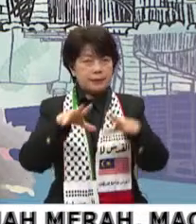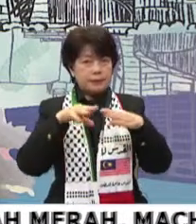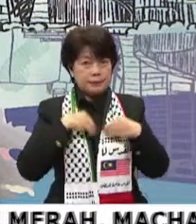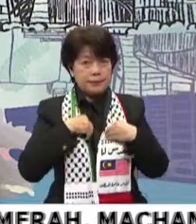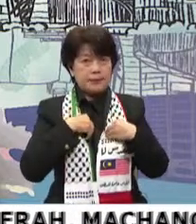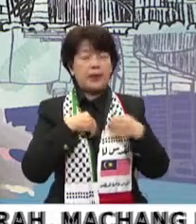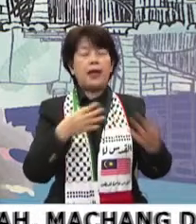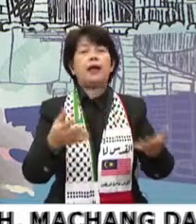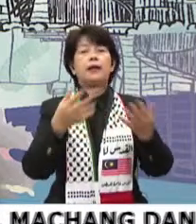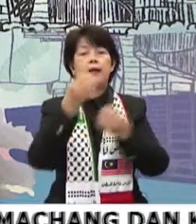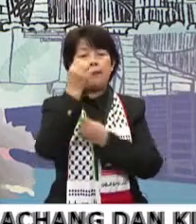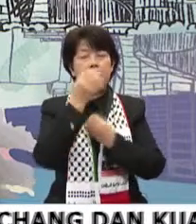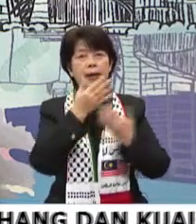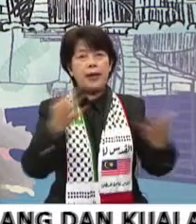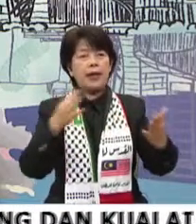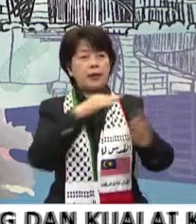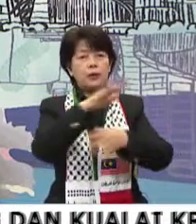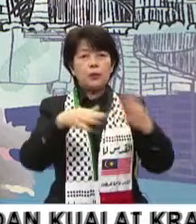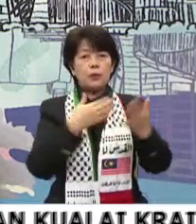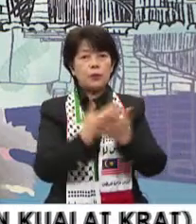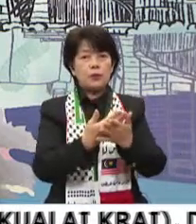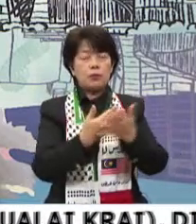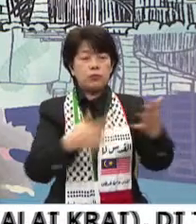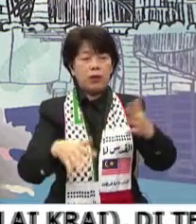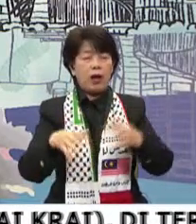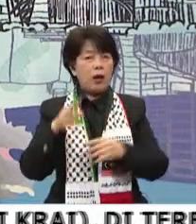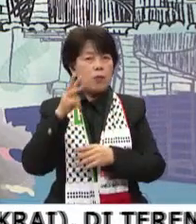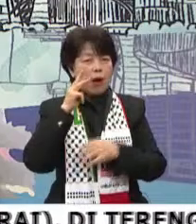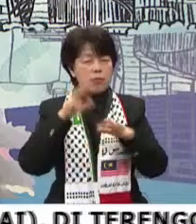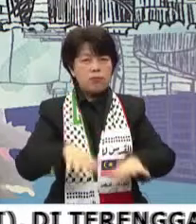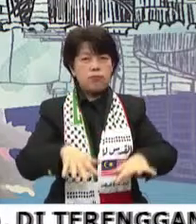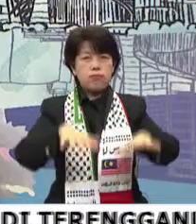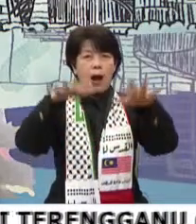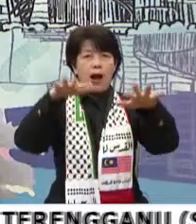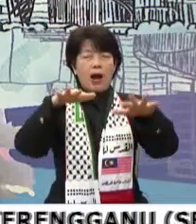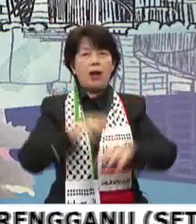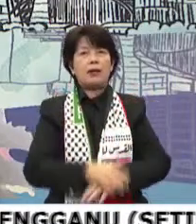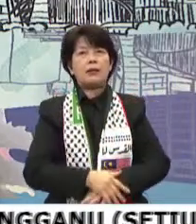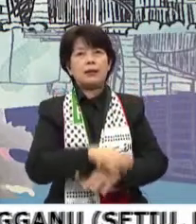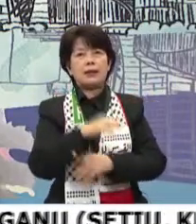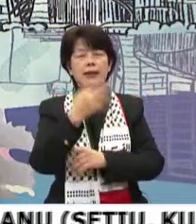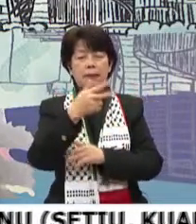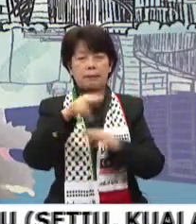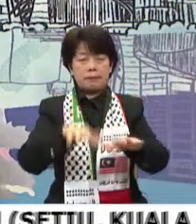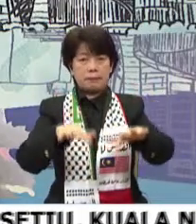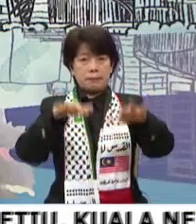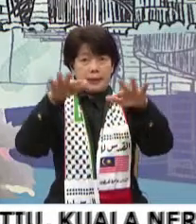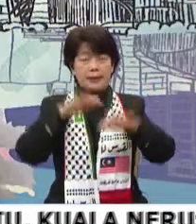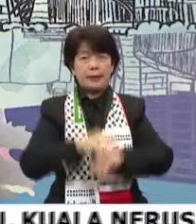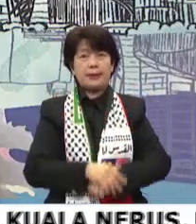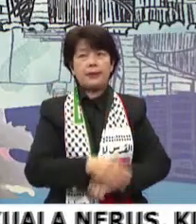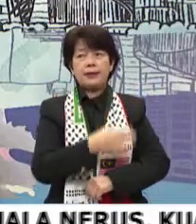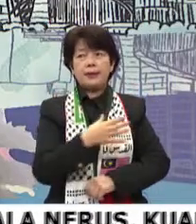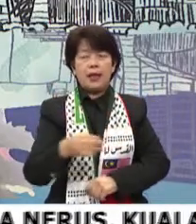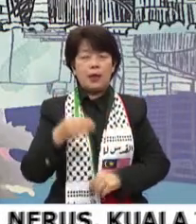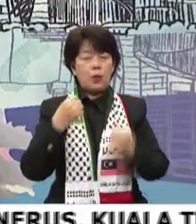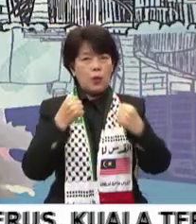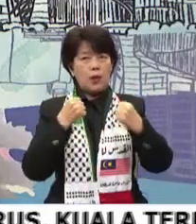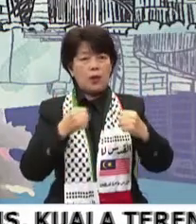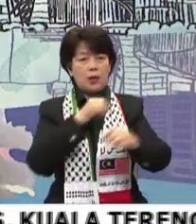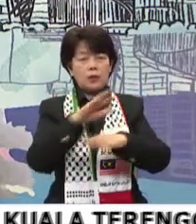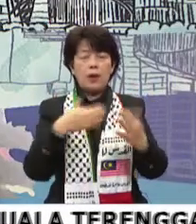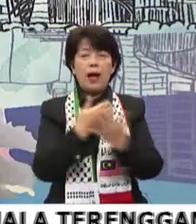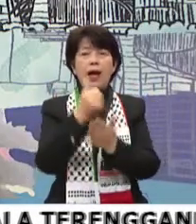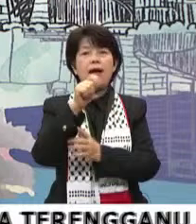kekuatan bagi berdepan dengan bencana banjir Aa baik pra ketika banjir dan juga pasj banjir kekuatan-kekuatan yang melibatkan